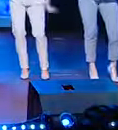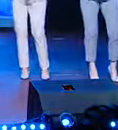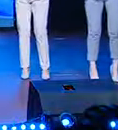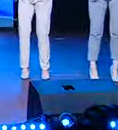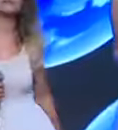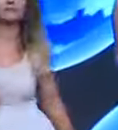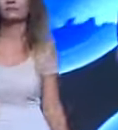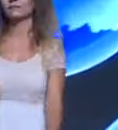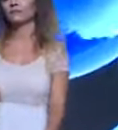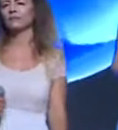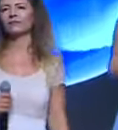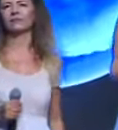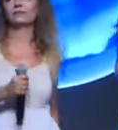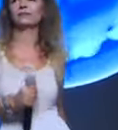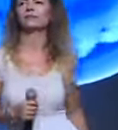awanturze dłużej